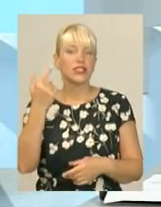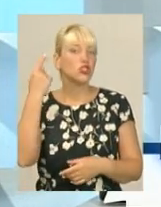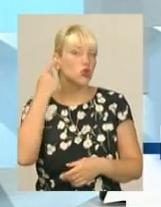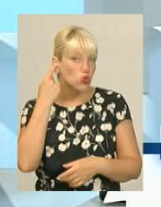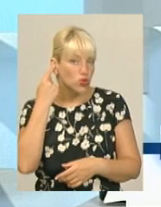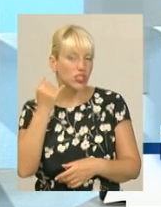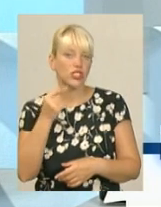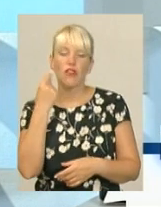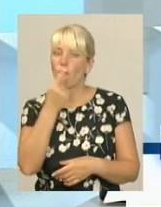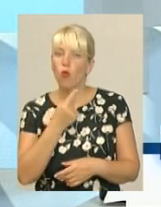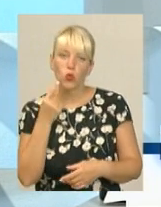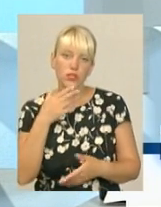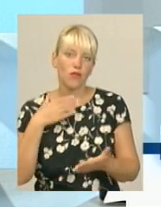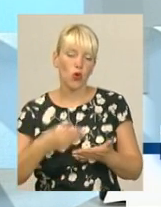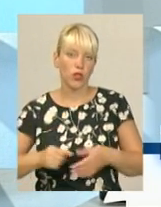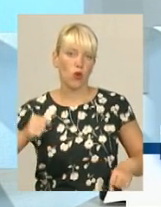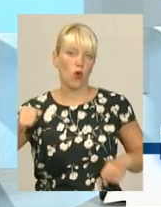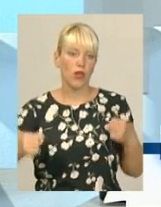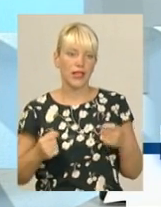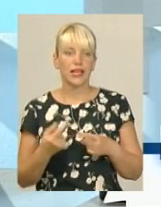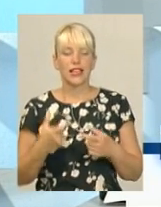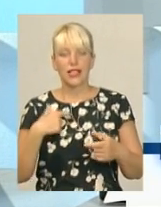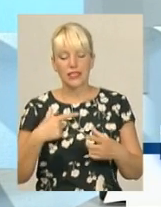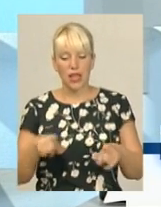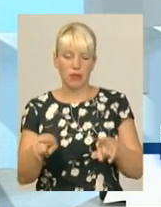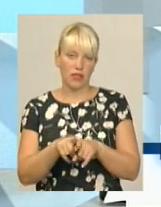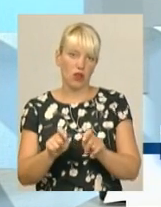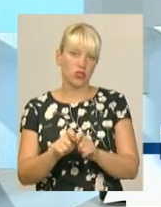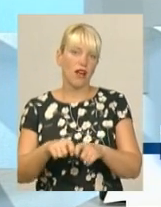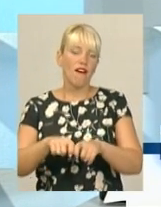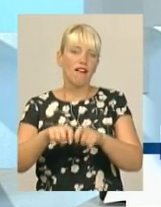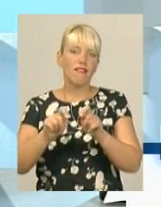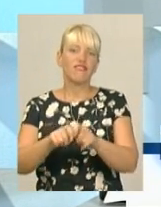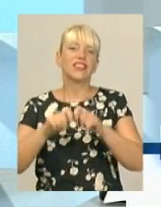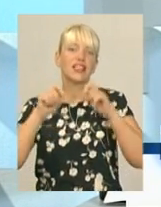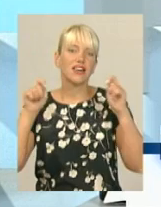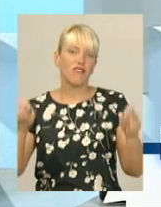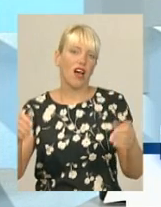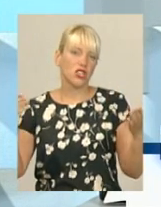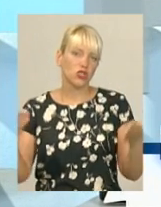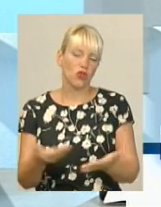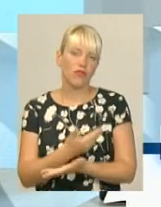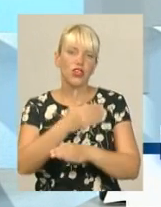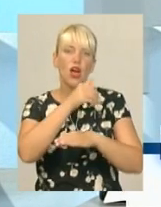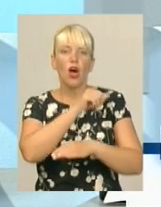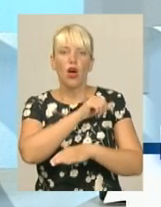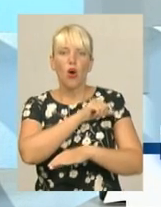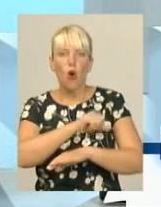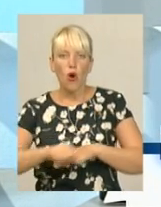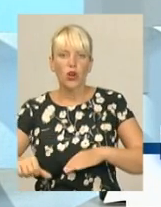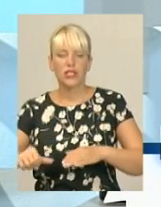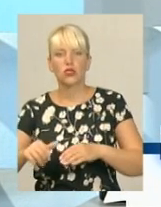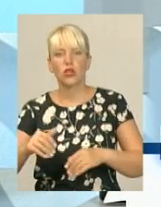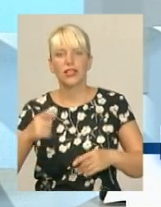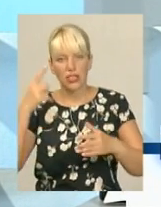вуст своїх колег, то для себе також відкриваєш якісь певні нові горизонти, розумієш, що